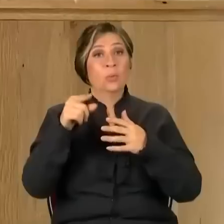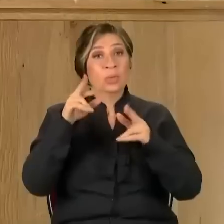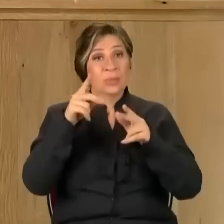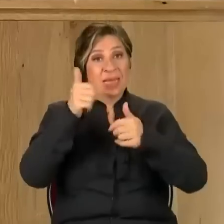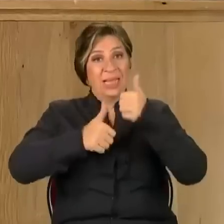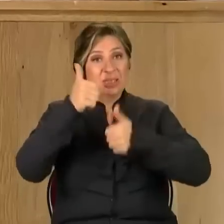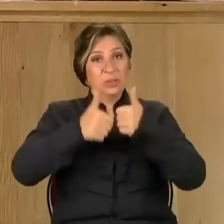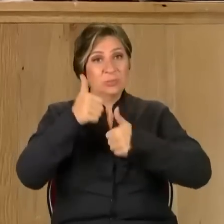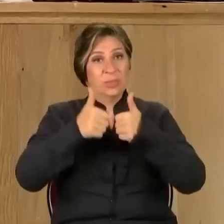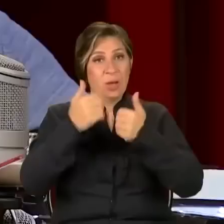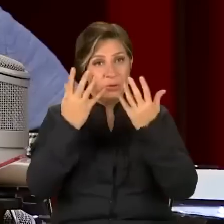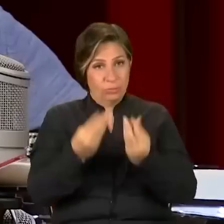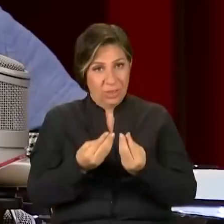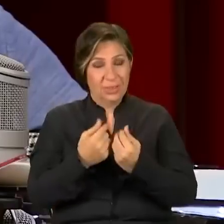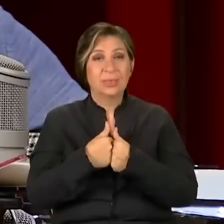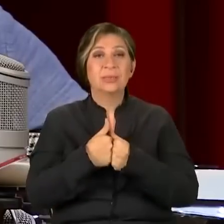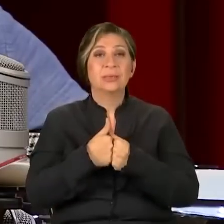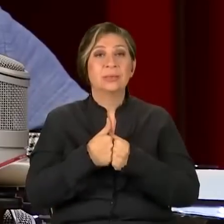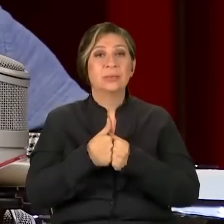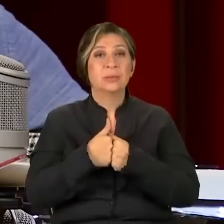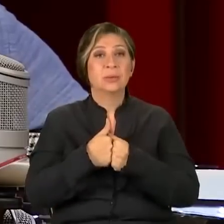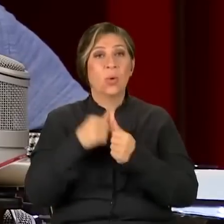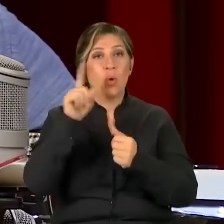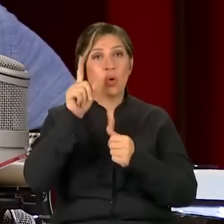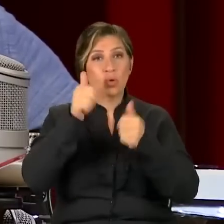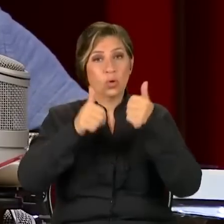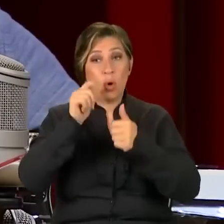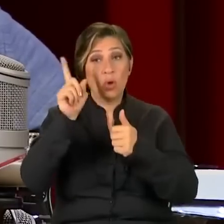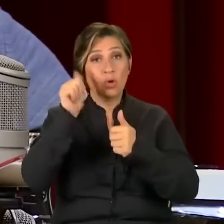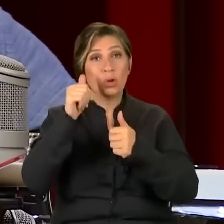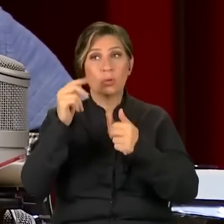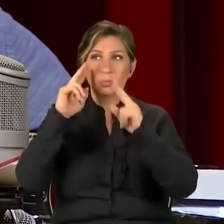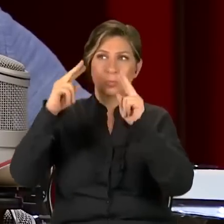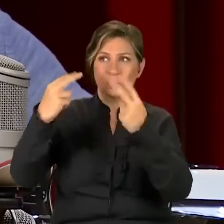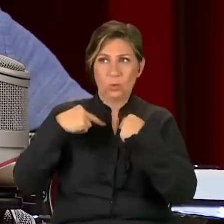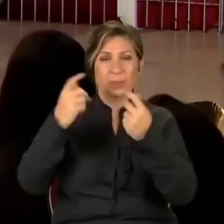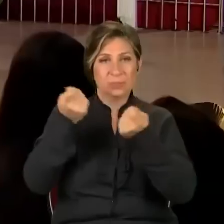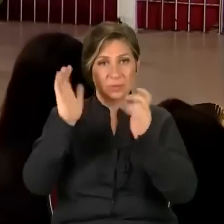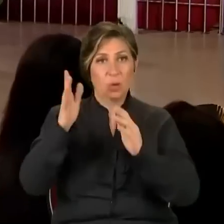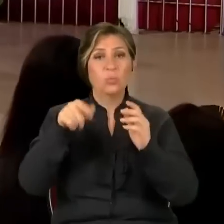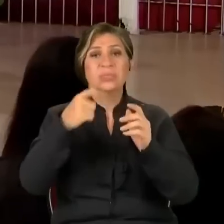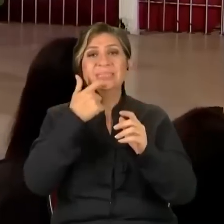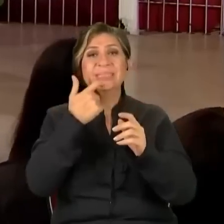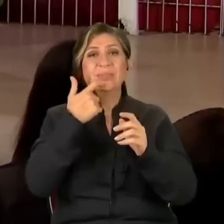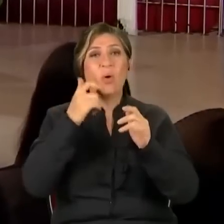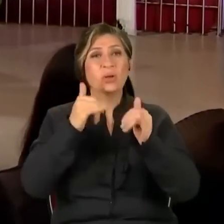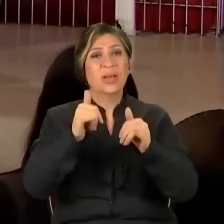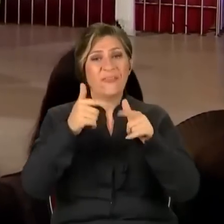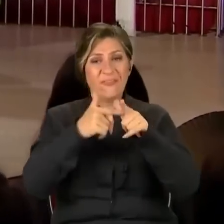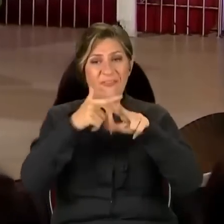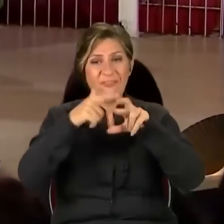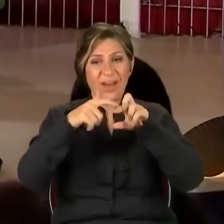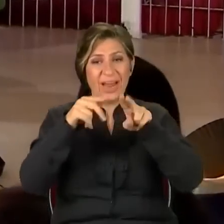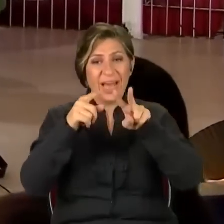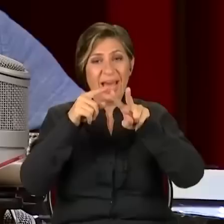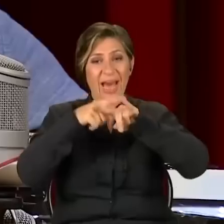bir yarışmak durumunda kalacak. 10 gün orada bir bilgi görgüye gideceğiz. Bu sezon yapacağımız oyunlar içerisinde Fahrenheit